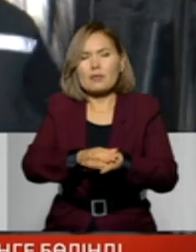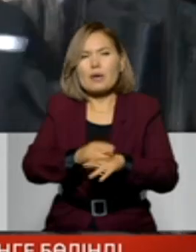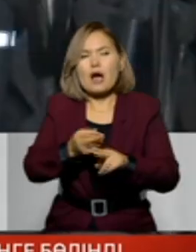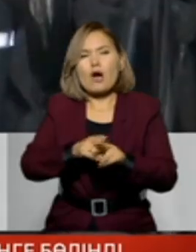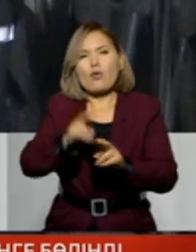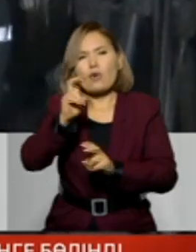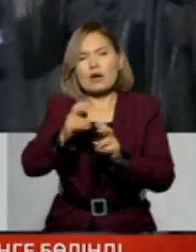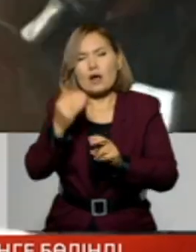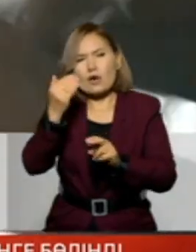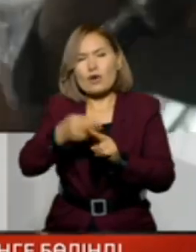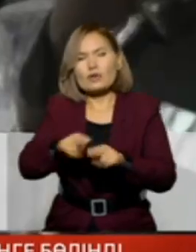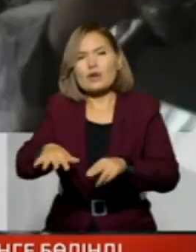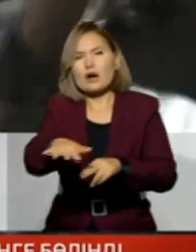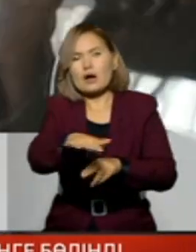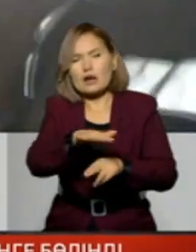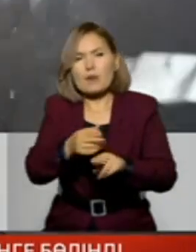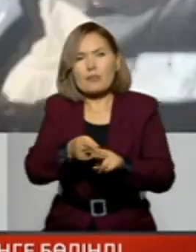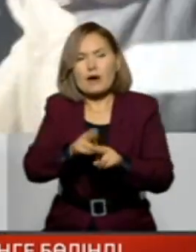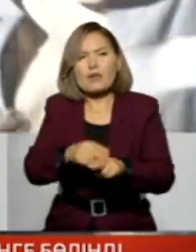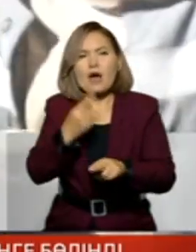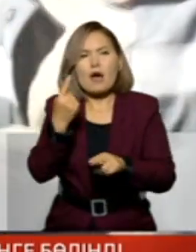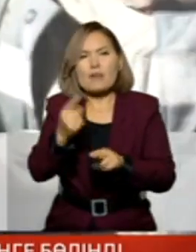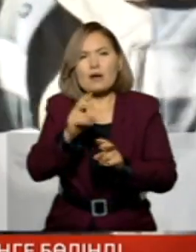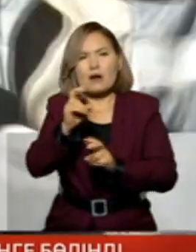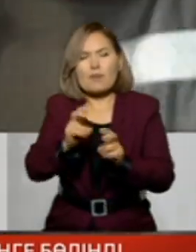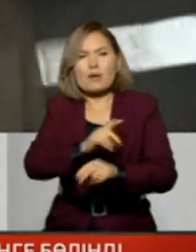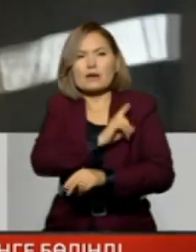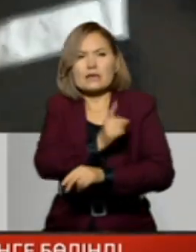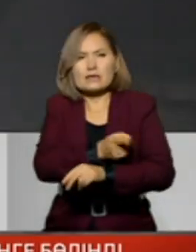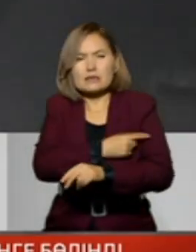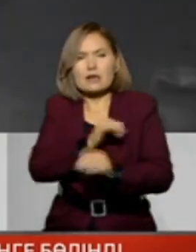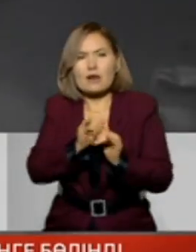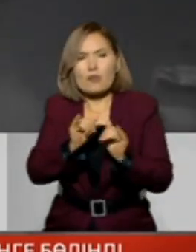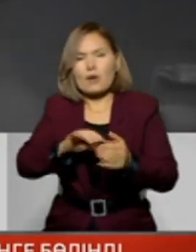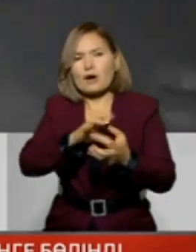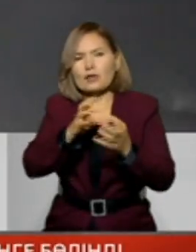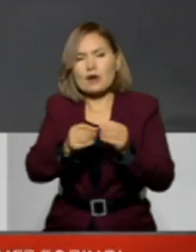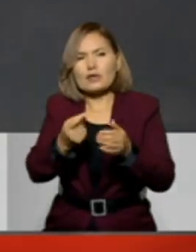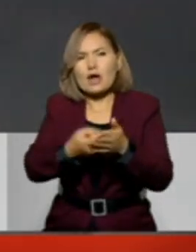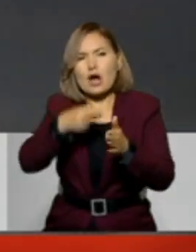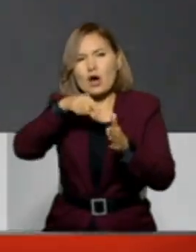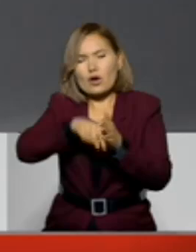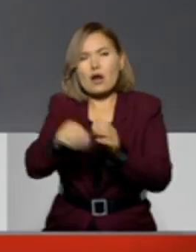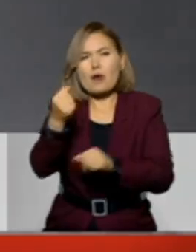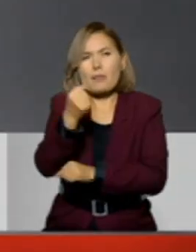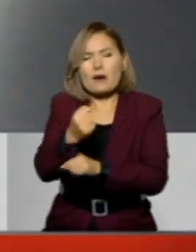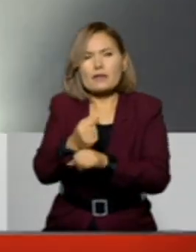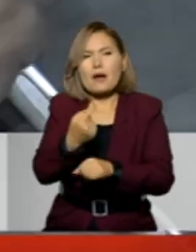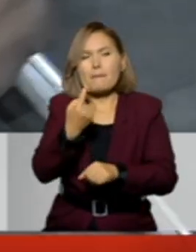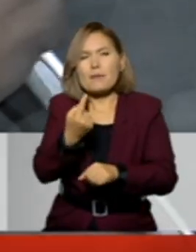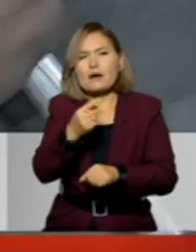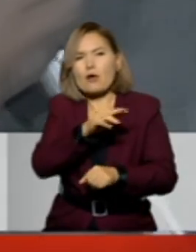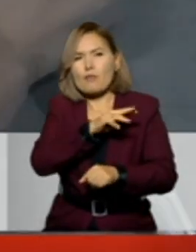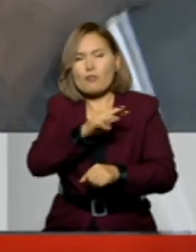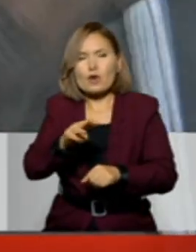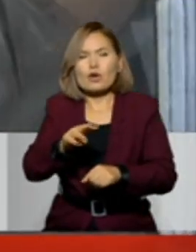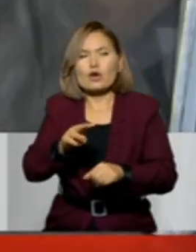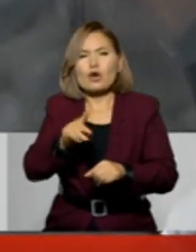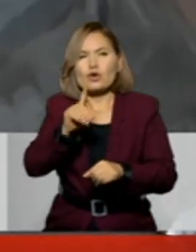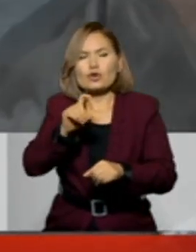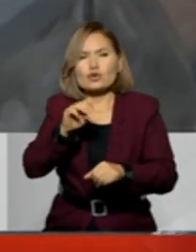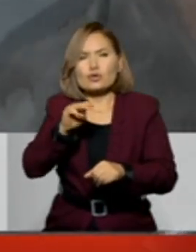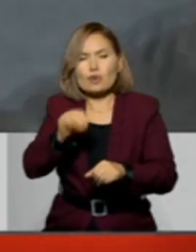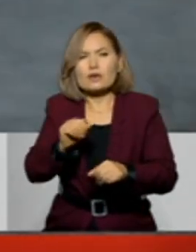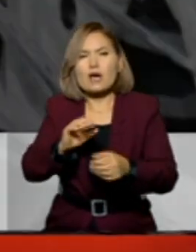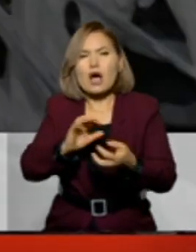атындағы шахта өңірдегі алдыңғы қатардағы кен орындарының бірі. Биыл мұндағы шахтерлар 1 100 000 тонна көмір өндіруді көздеп